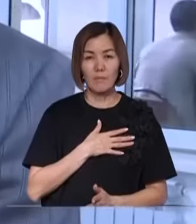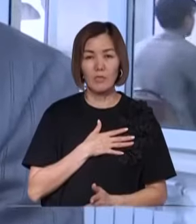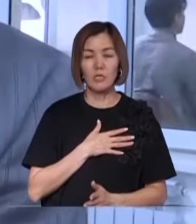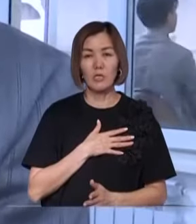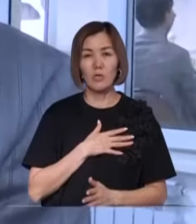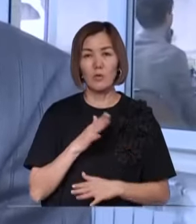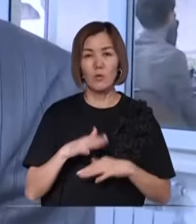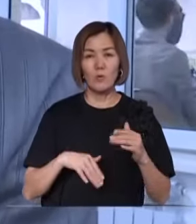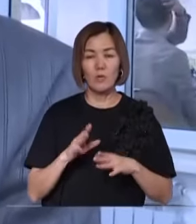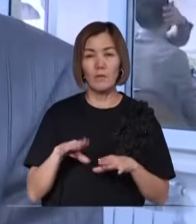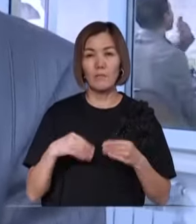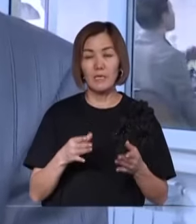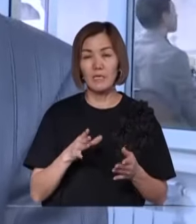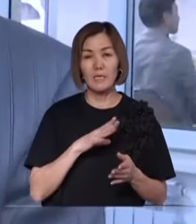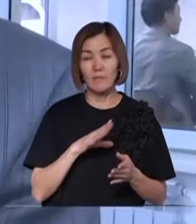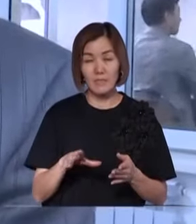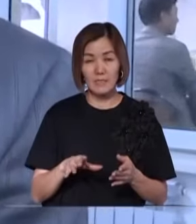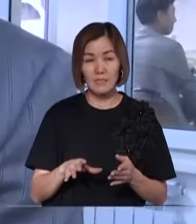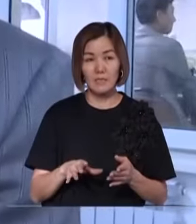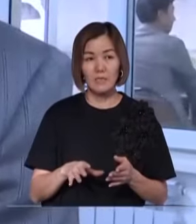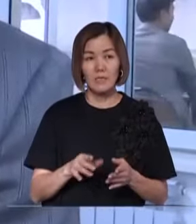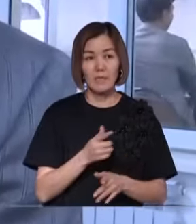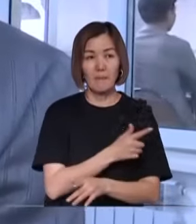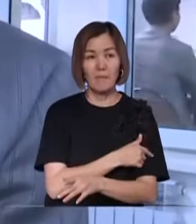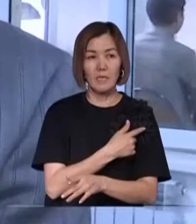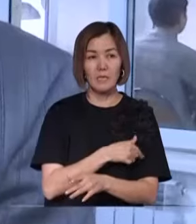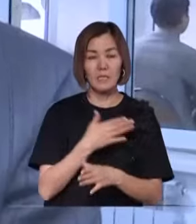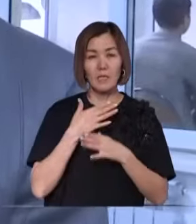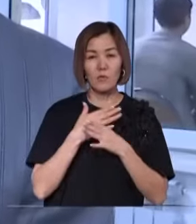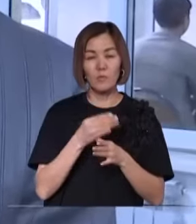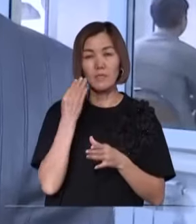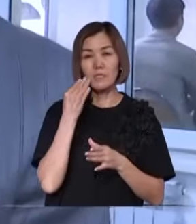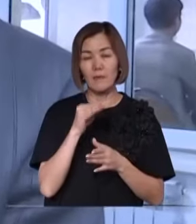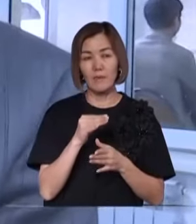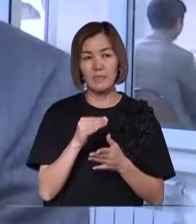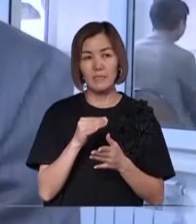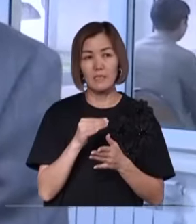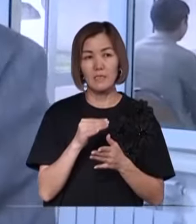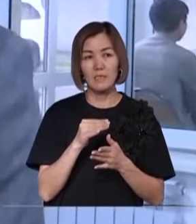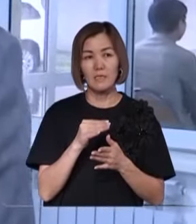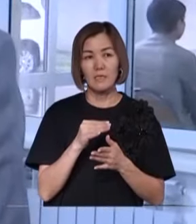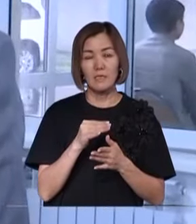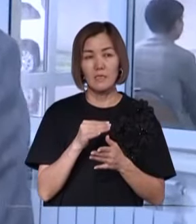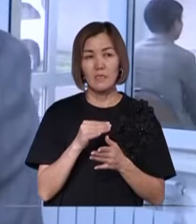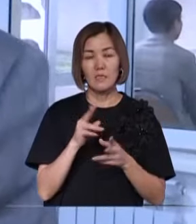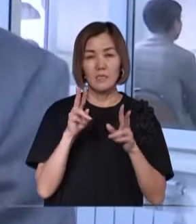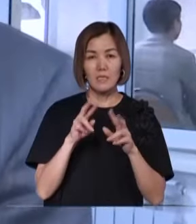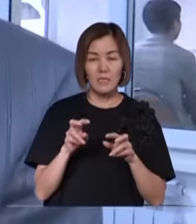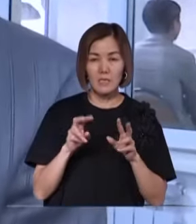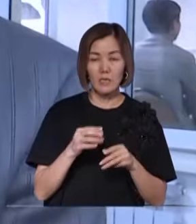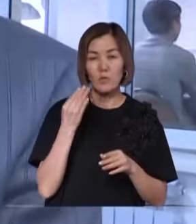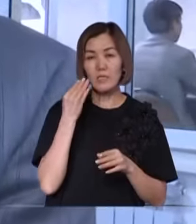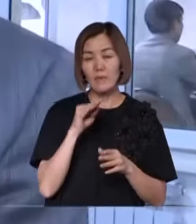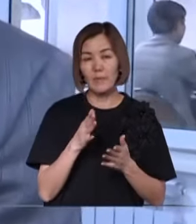деген сөз емес, медициналық көмектің сапасы, немесе болып жатқан тексерулердің